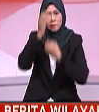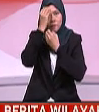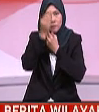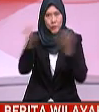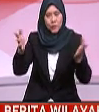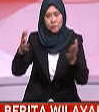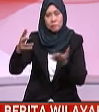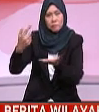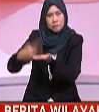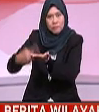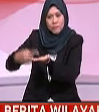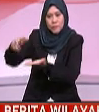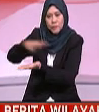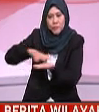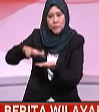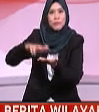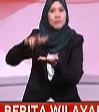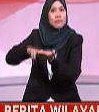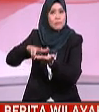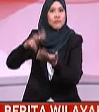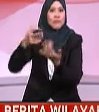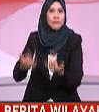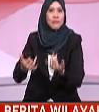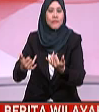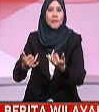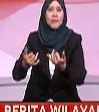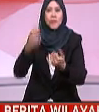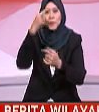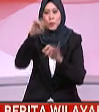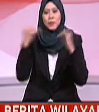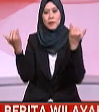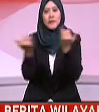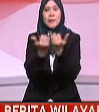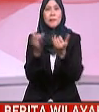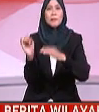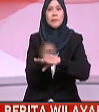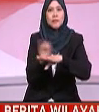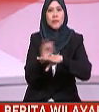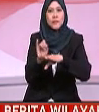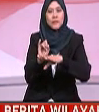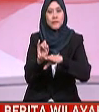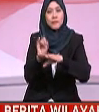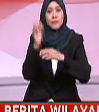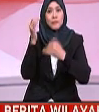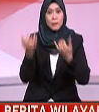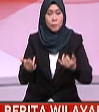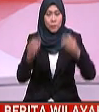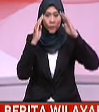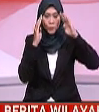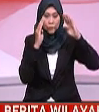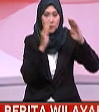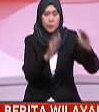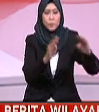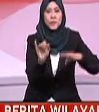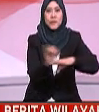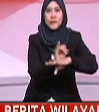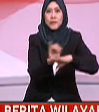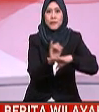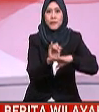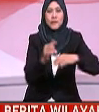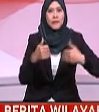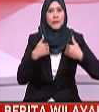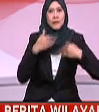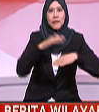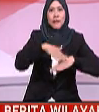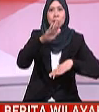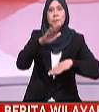tamatkan bentuk kerjasama bersama dengan syarikat-syarikat industri tersebut. Kita akan memberi tumpuan kepada industri yang mempunyai